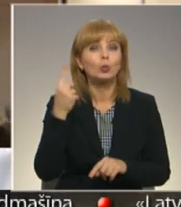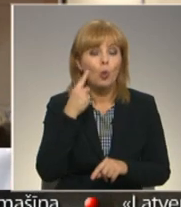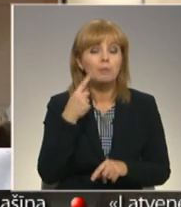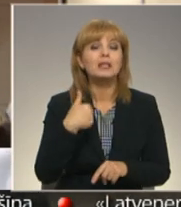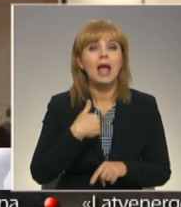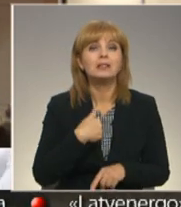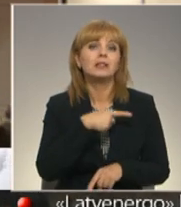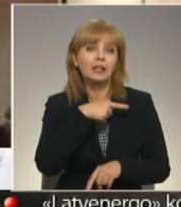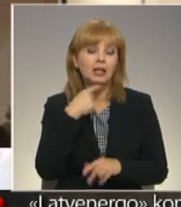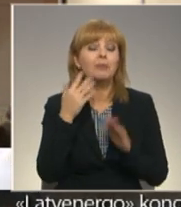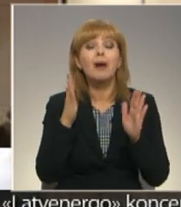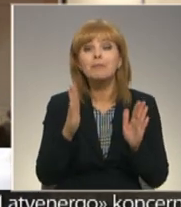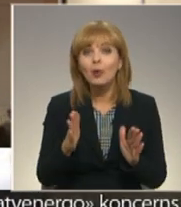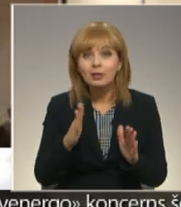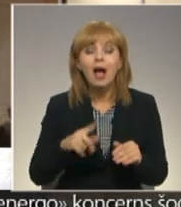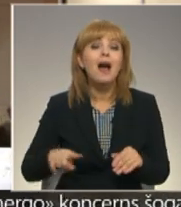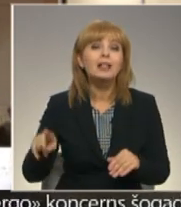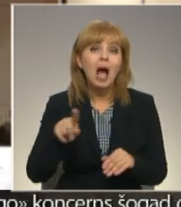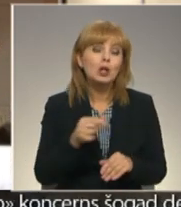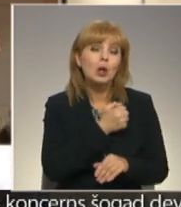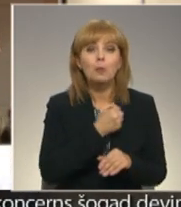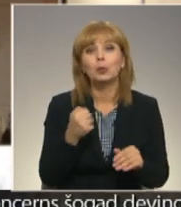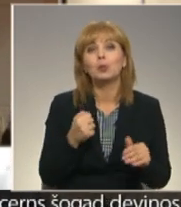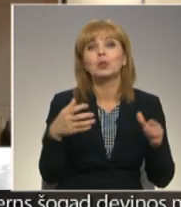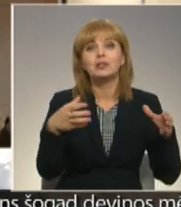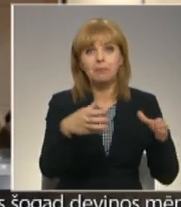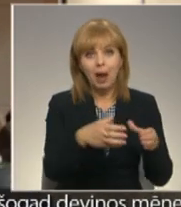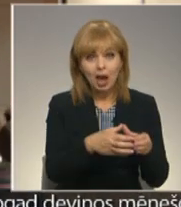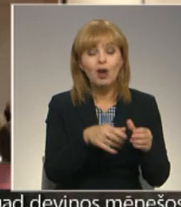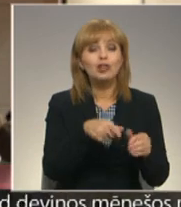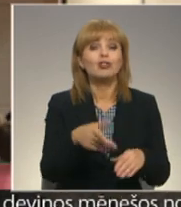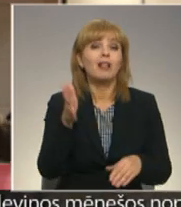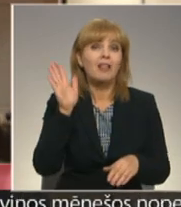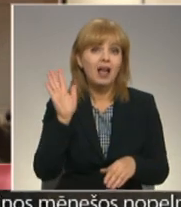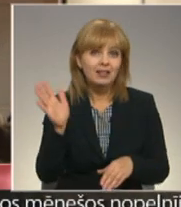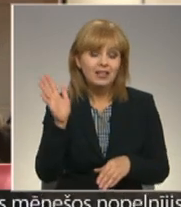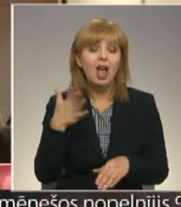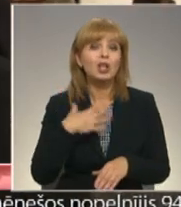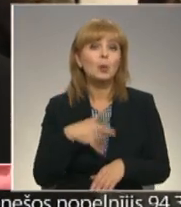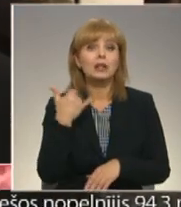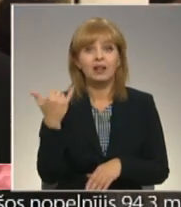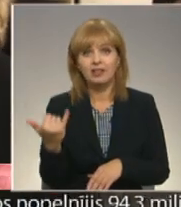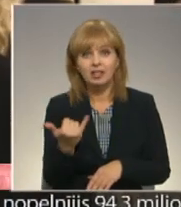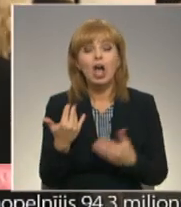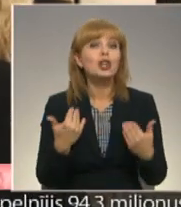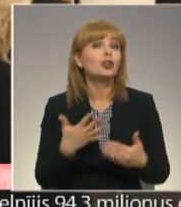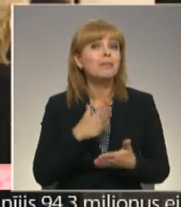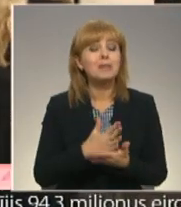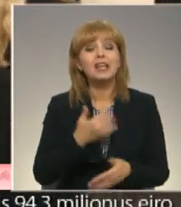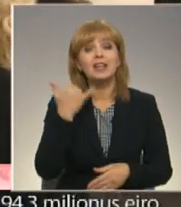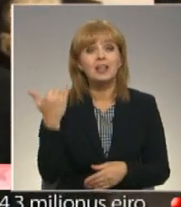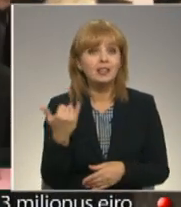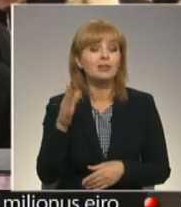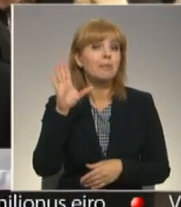gribu būt Nacionālas bruņoto spēkos, un šī lekcija ir ļoti interesanta. Šodien bija interesanti